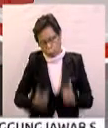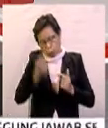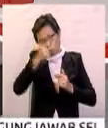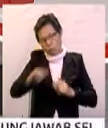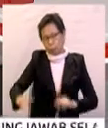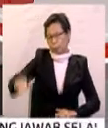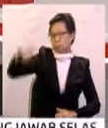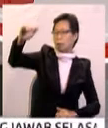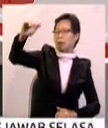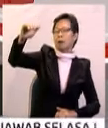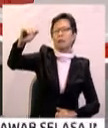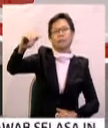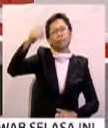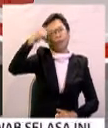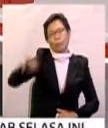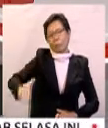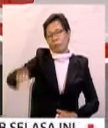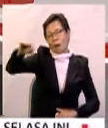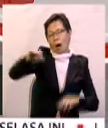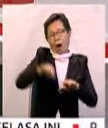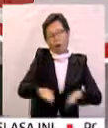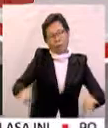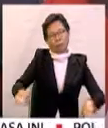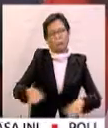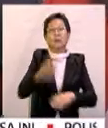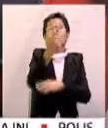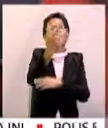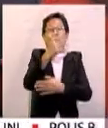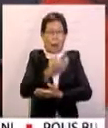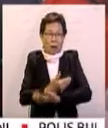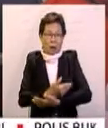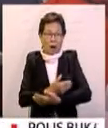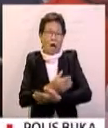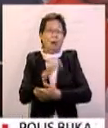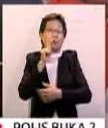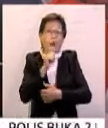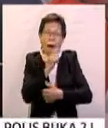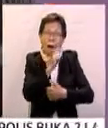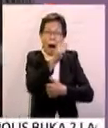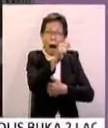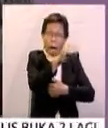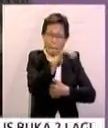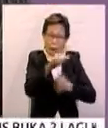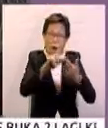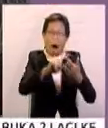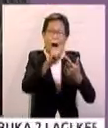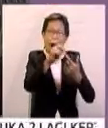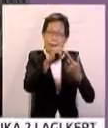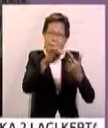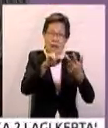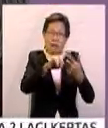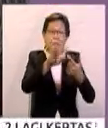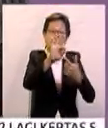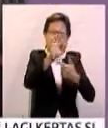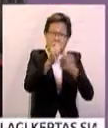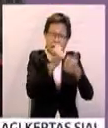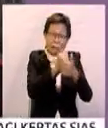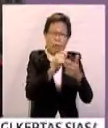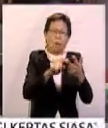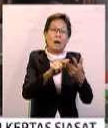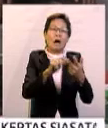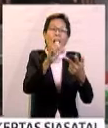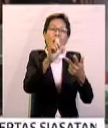membesarkan anak-anaknya allahyarham meninggalkan tiga anak iaitu pasangan kembar Mohamad Amar Mohamad Amir 9 tahun dan norur